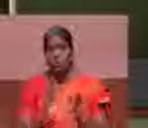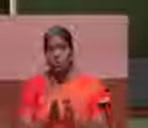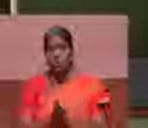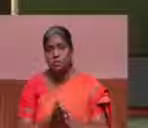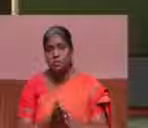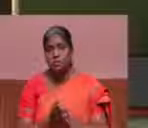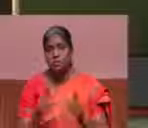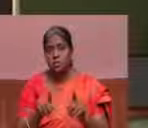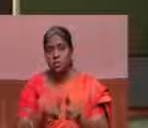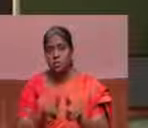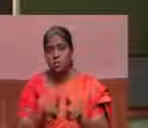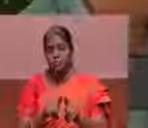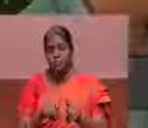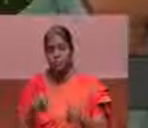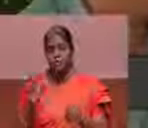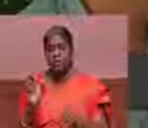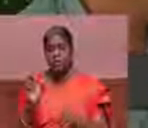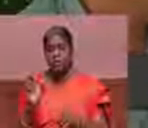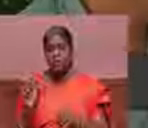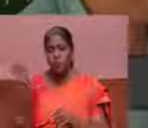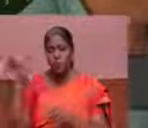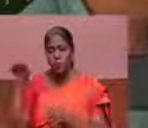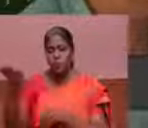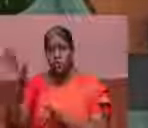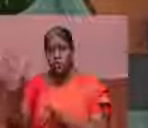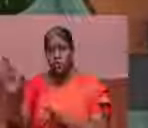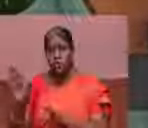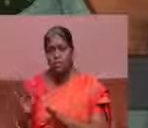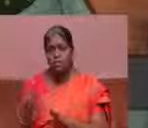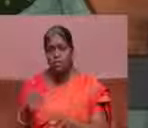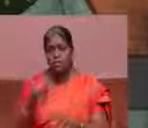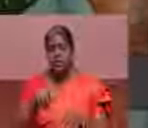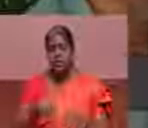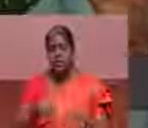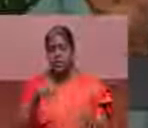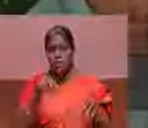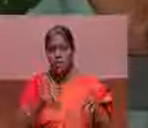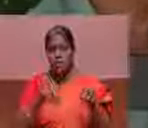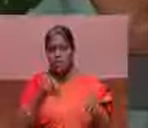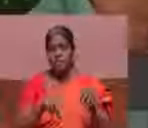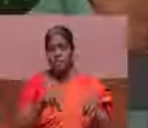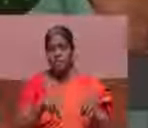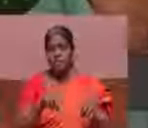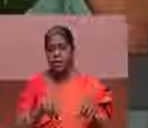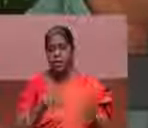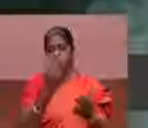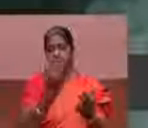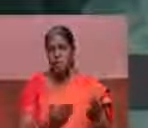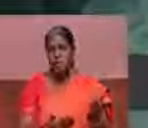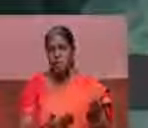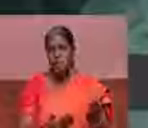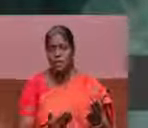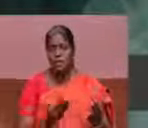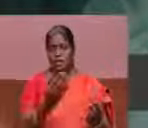இது ஒரு மாதிரி பேலட் யூனிட். இதே போல் ஒரு யூனிட் உள்ளே உள்ளது. இது வேட்பாளர் பட்டன்கள்.